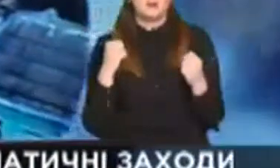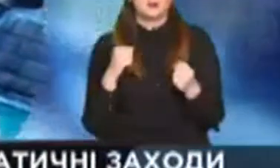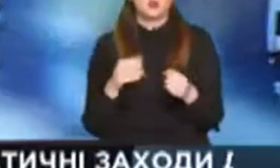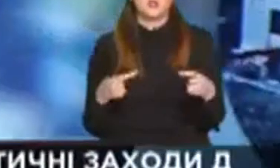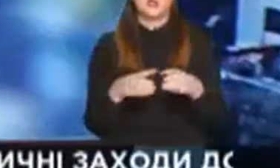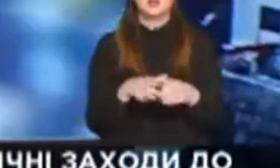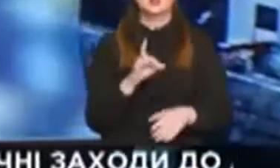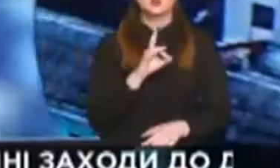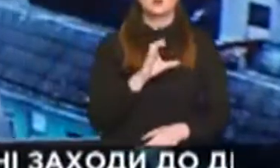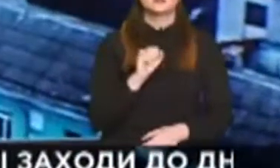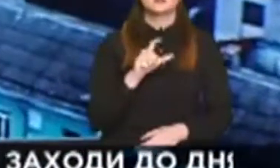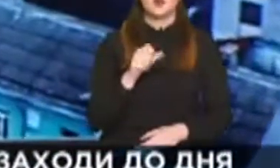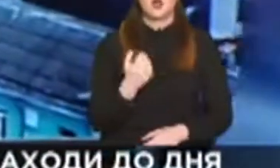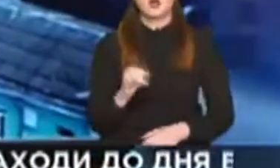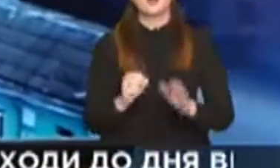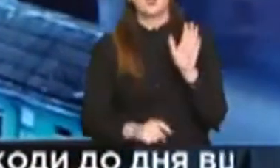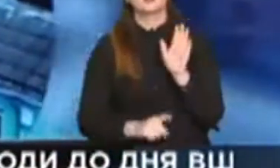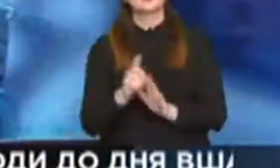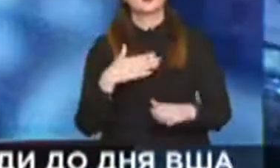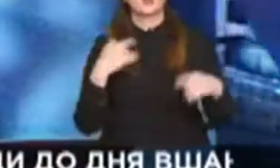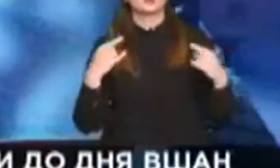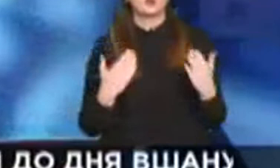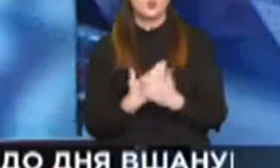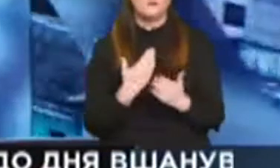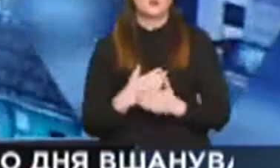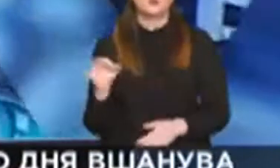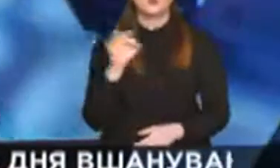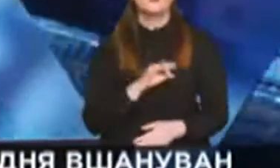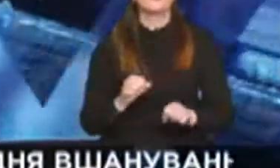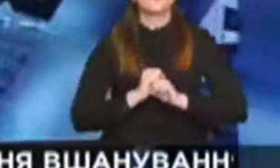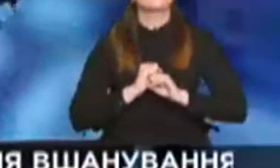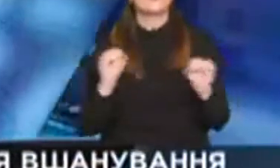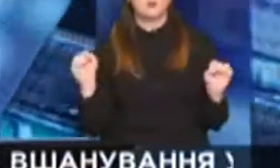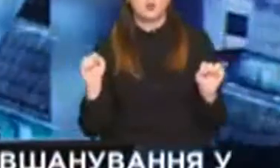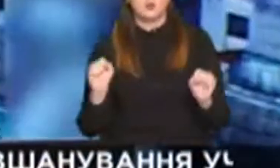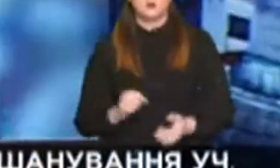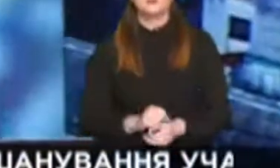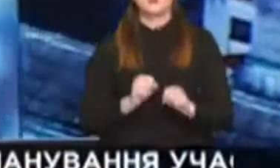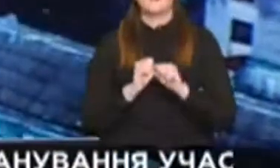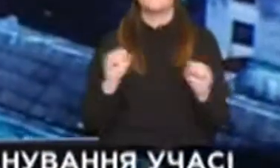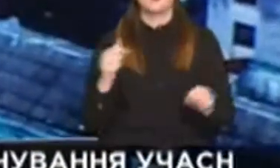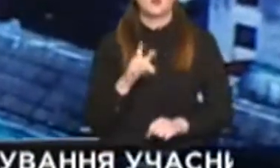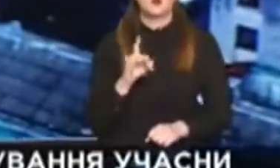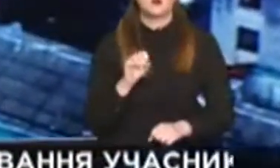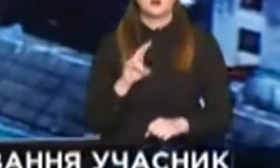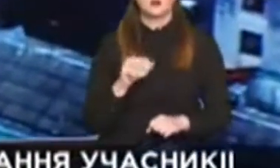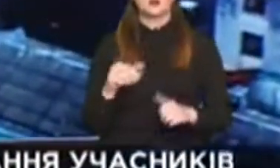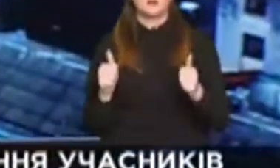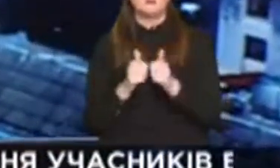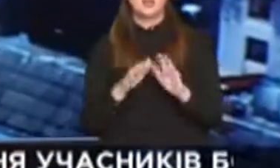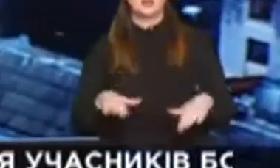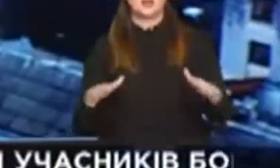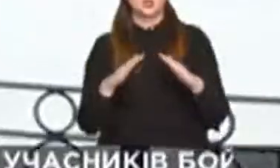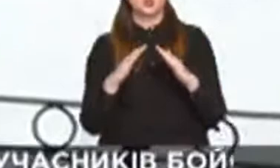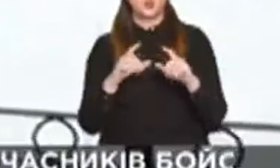Роман Сагай. Ну а розпочинаємо ми наш ефір новиною про вибух. Вибух гранати біля дитячого